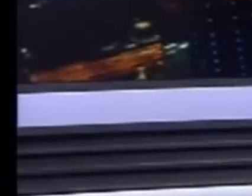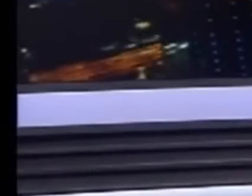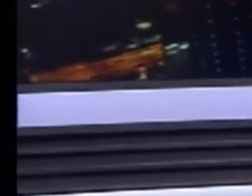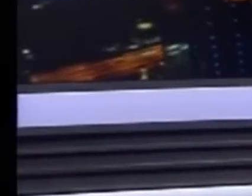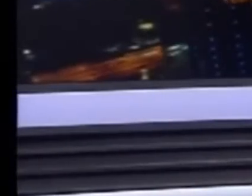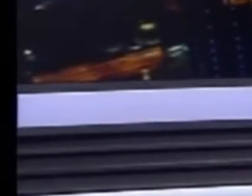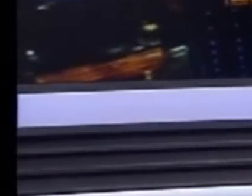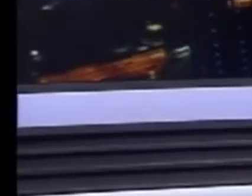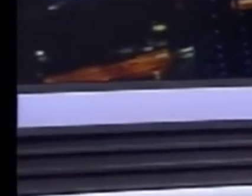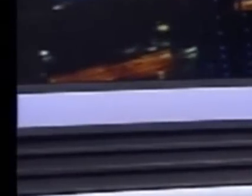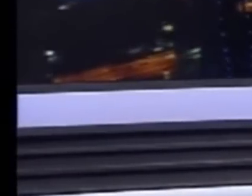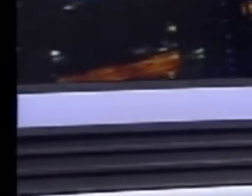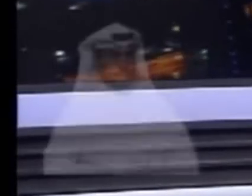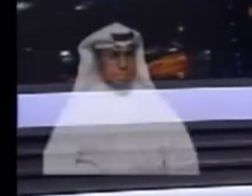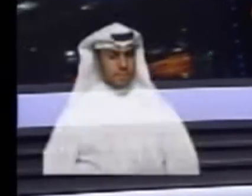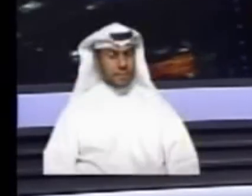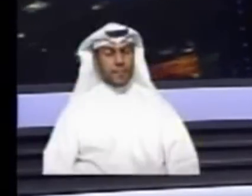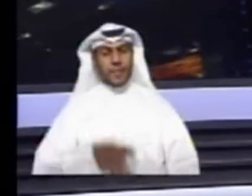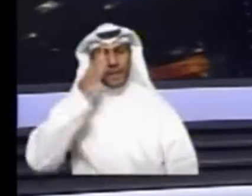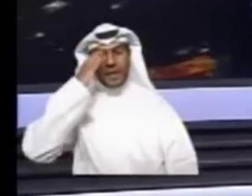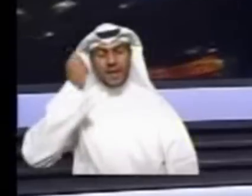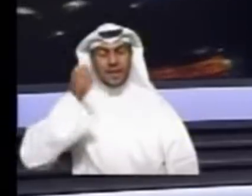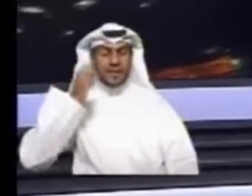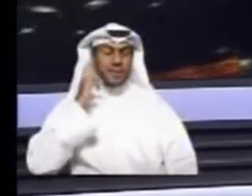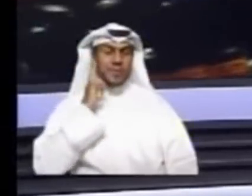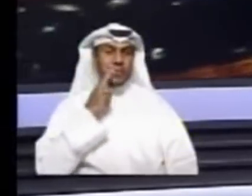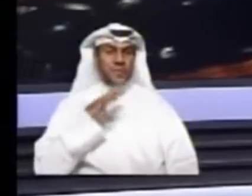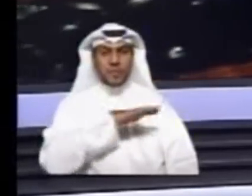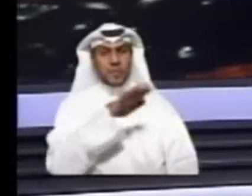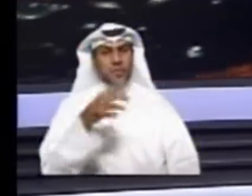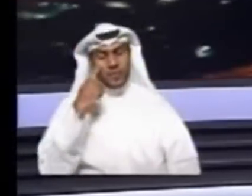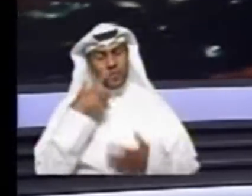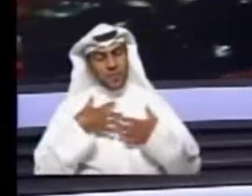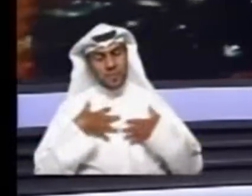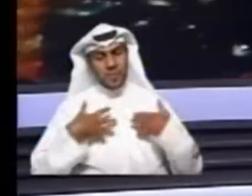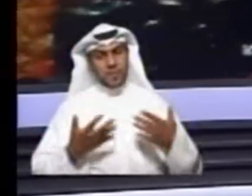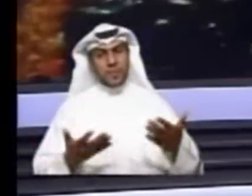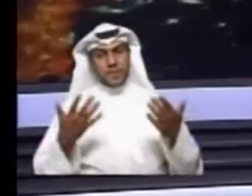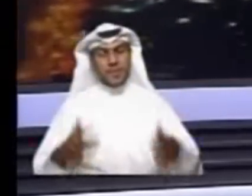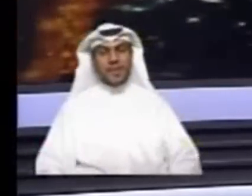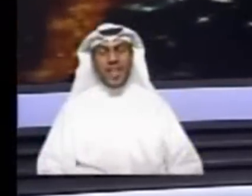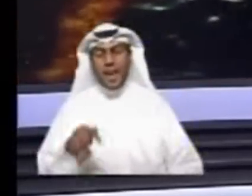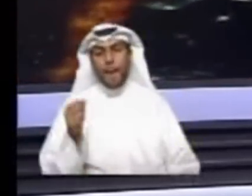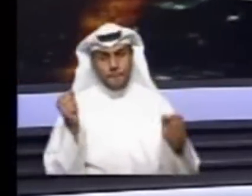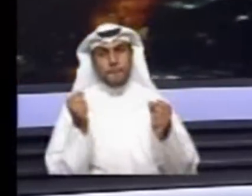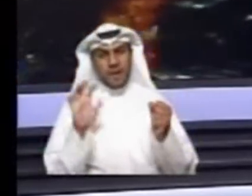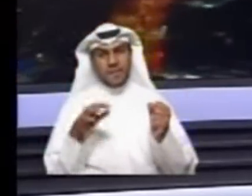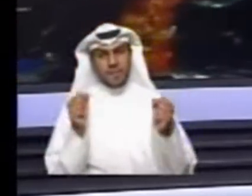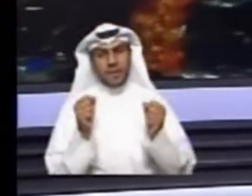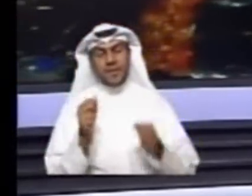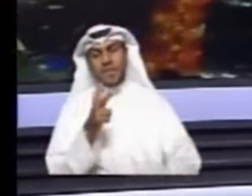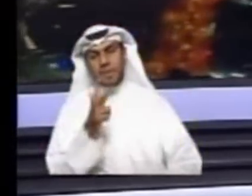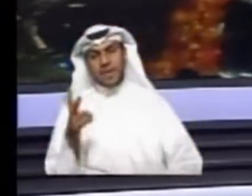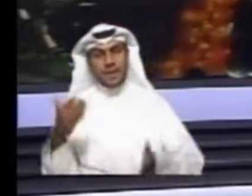اسعد الله اوقاتكم اعزائي المشاهدين الاجواء الحاليه اجواء بارده نسبيا ودرجات الحراره المسجله على اغلب المناطق التراوح ما بين 18 الى